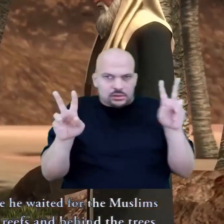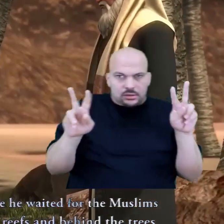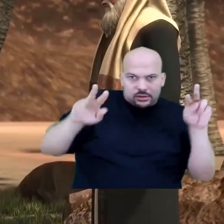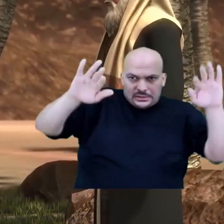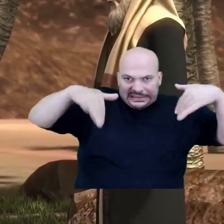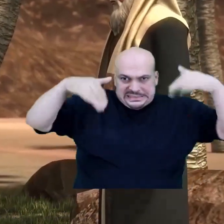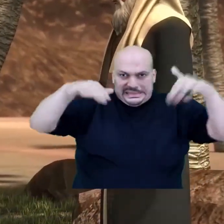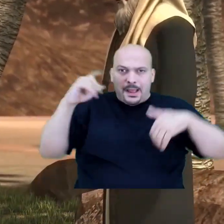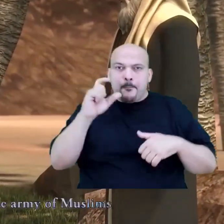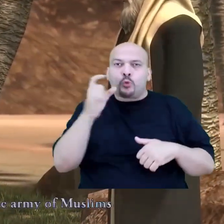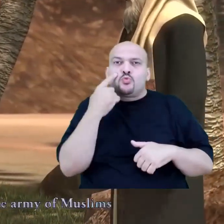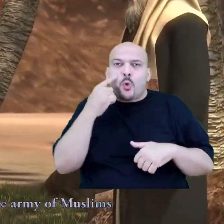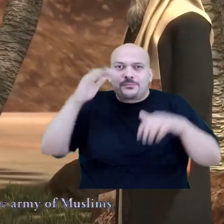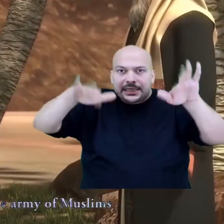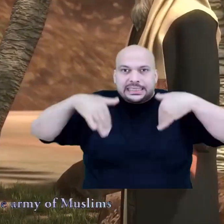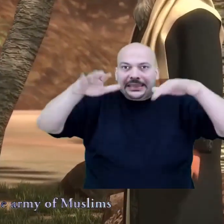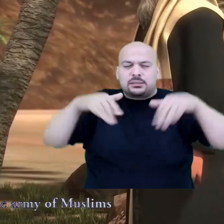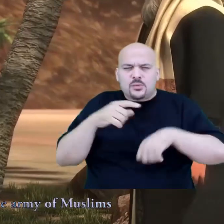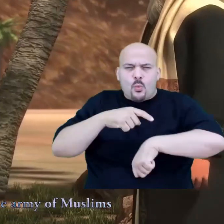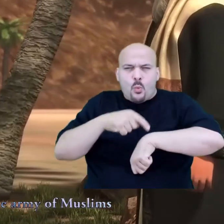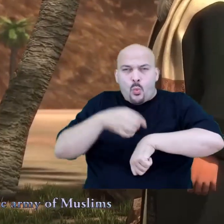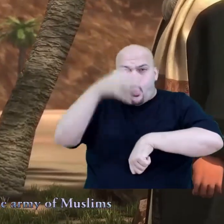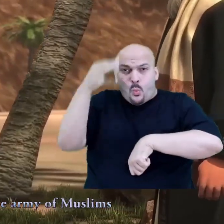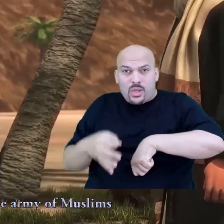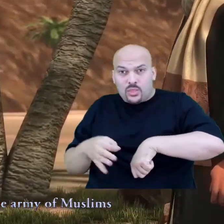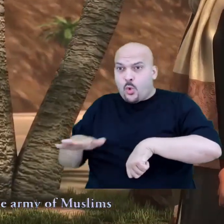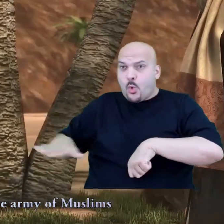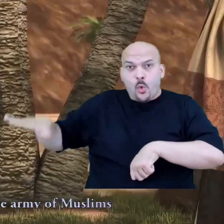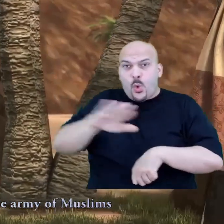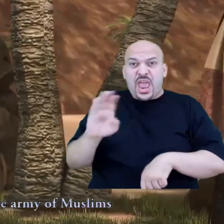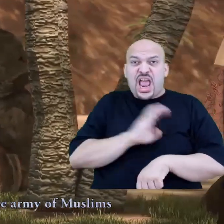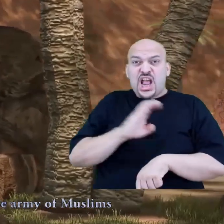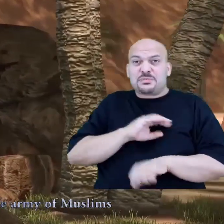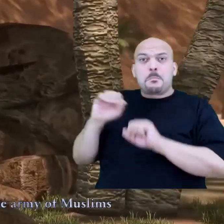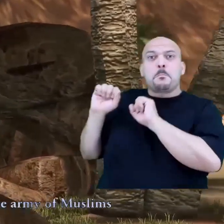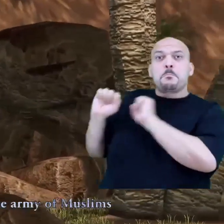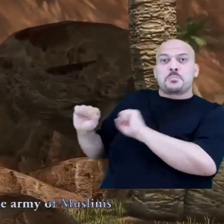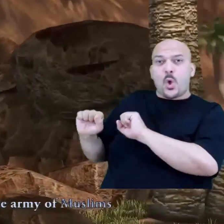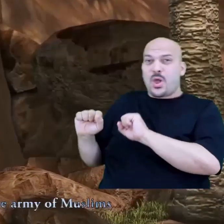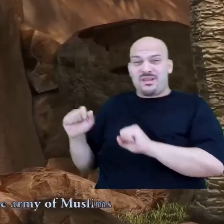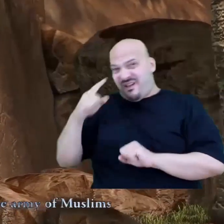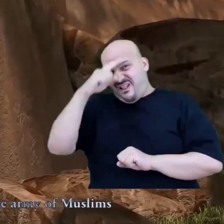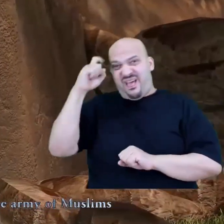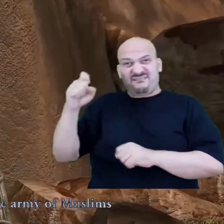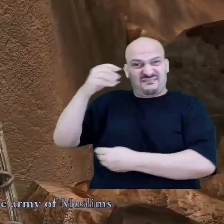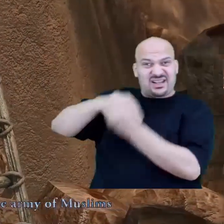الأشجار، وفي اللحظة المناسبة انقض جيشه